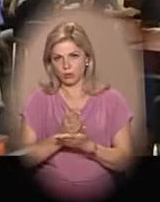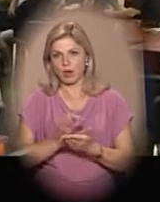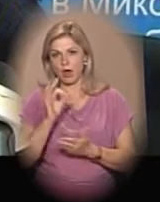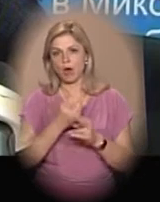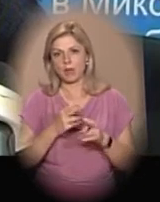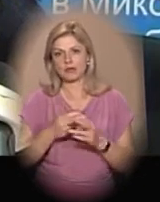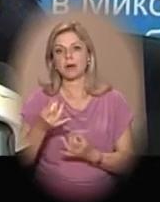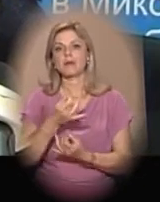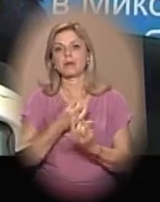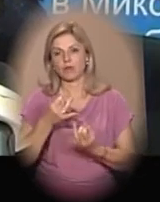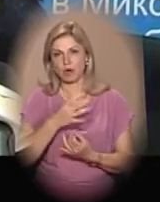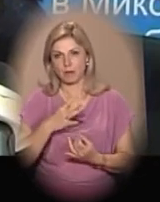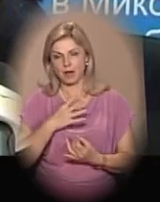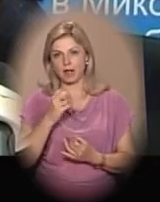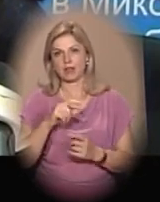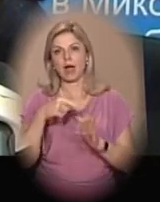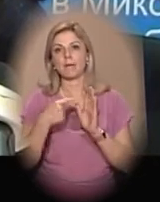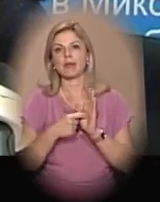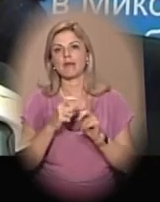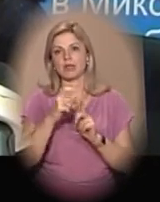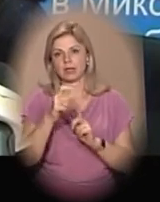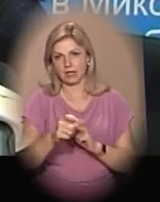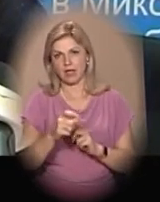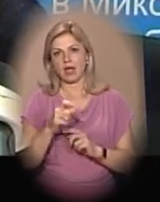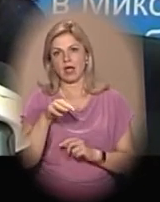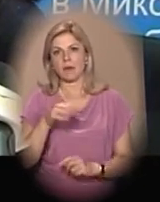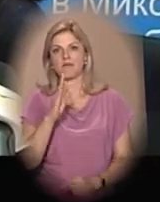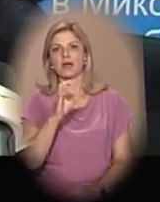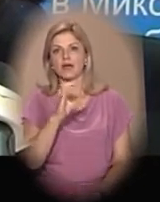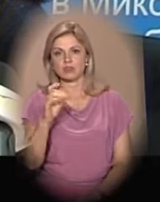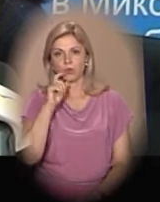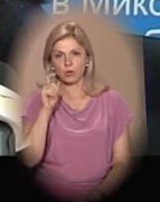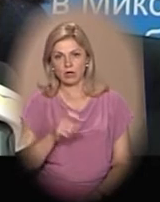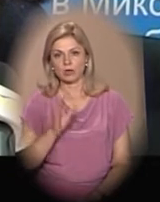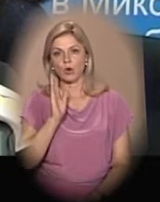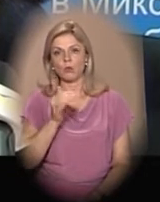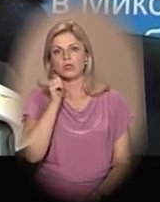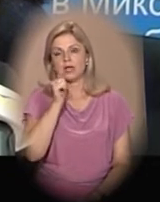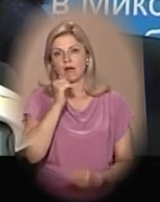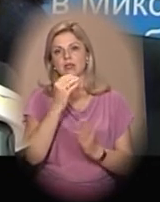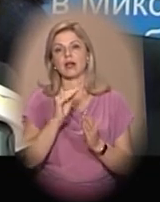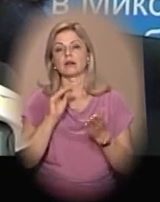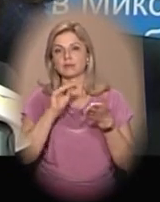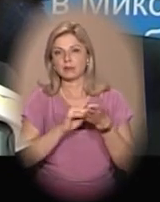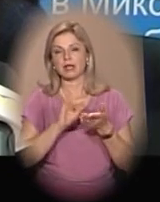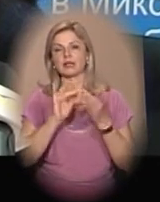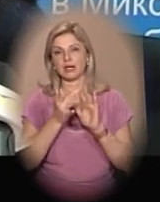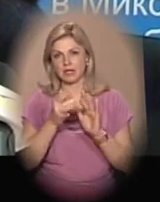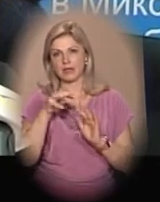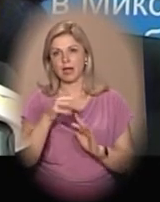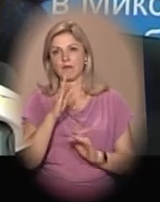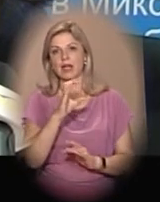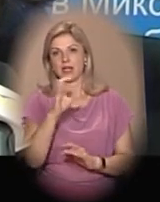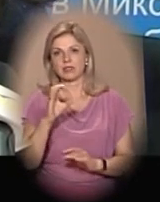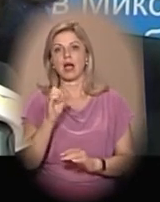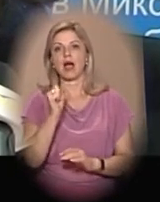ОМВС. Завтра, уже з утра, на сайті МВС України буде висіти анкета, і всі бажаючі,